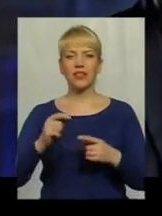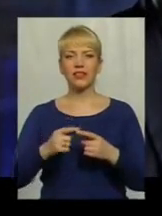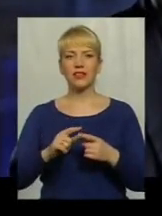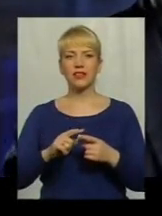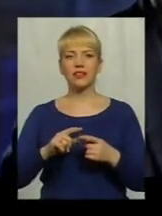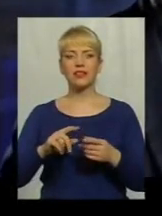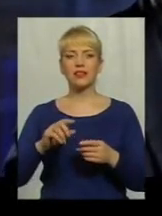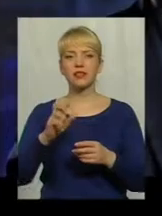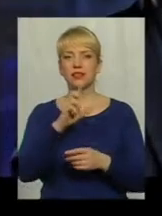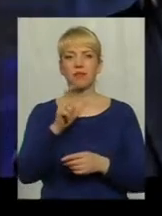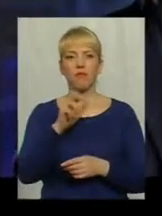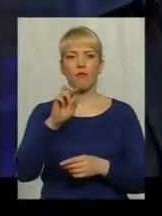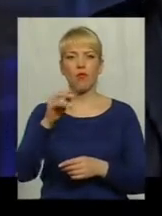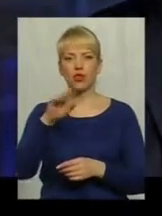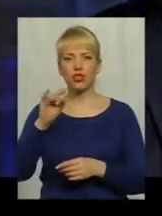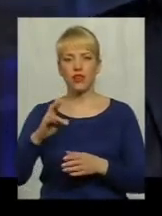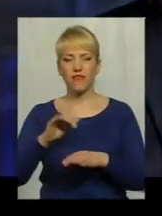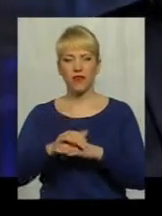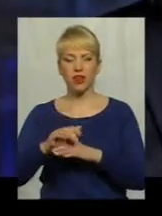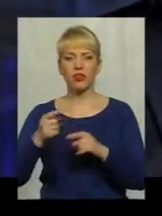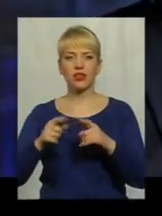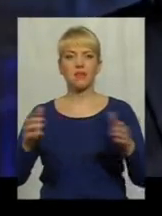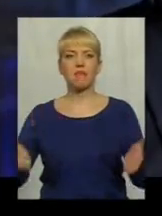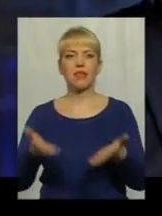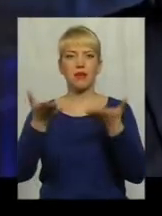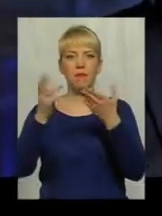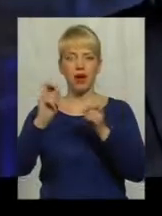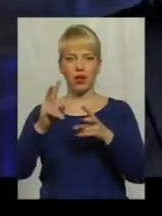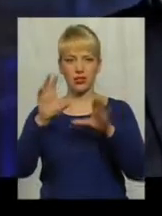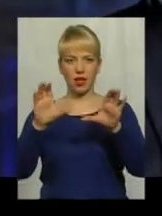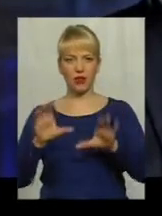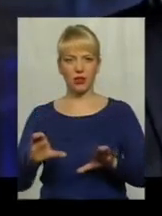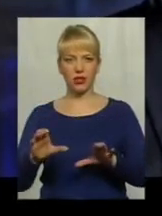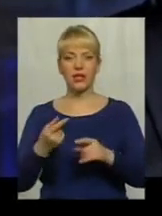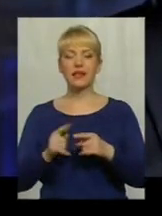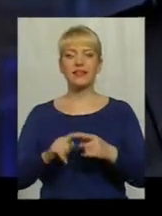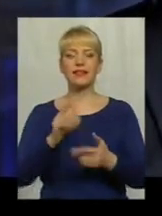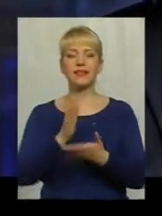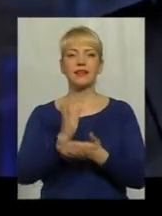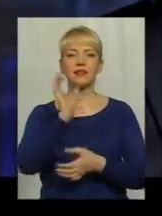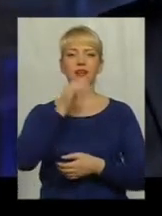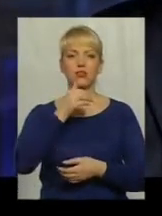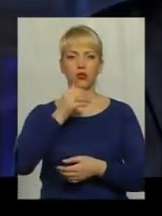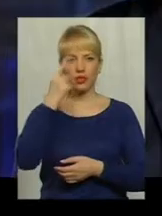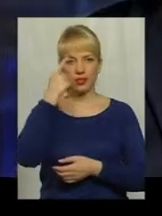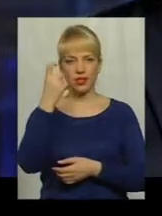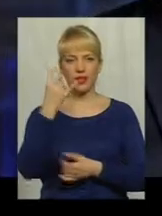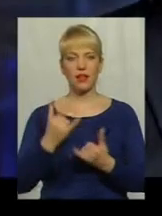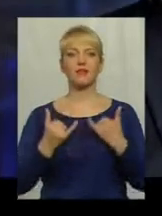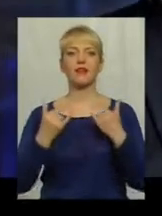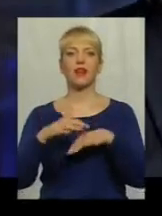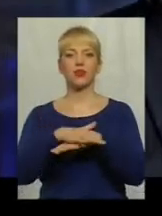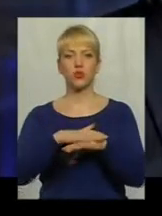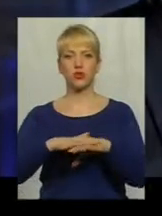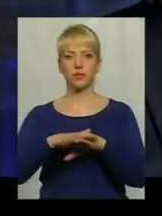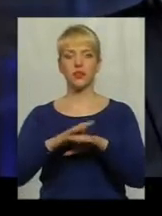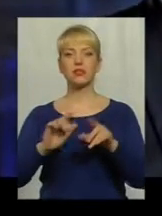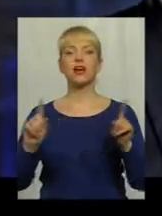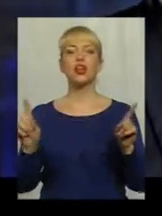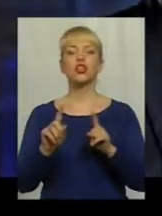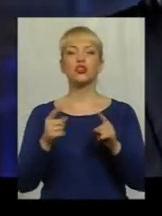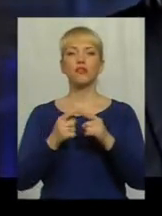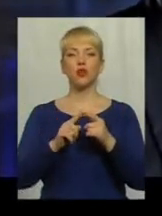і їх піднімають в рамк закона, це є серйозний сигнал для суспільства, що воно